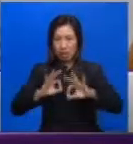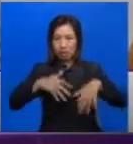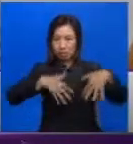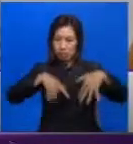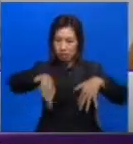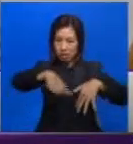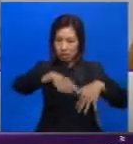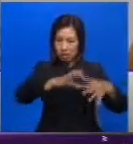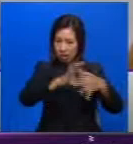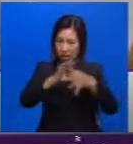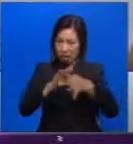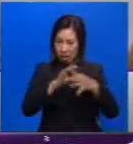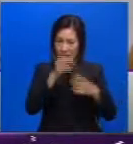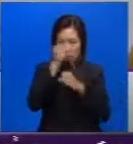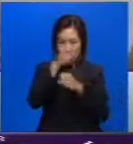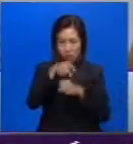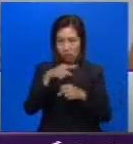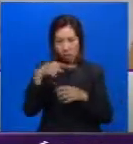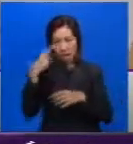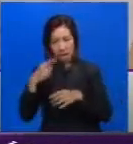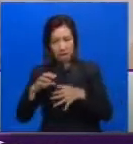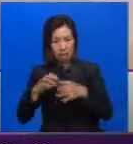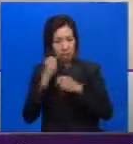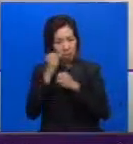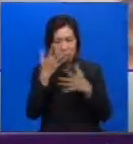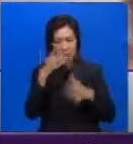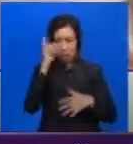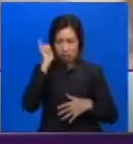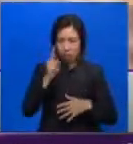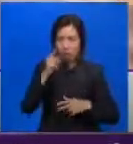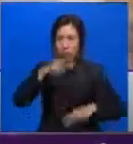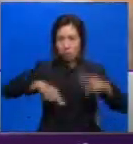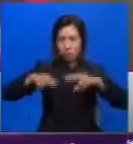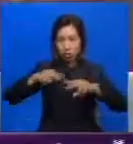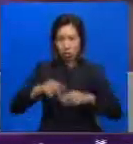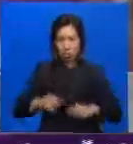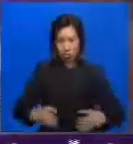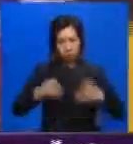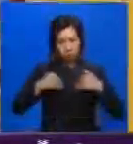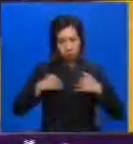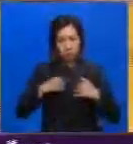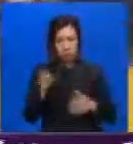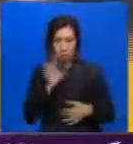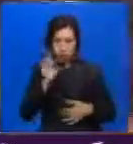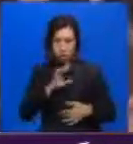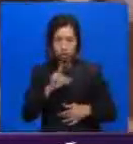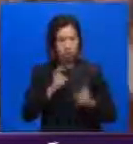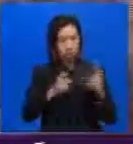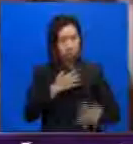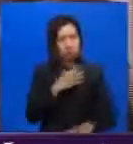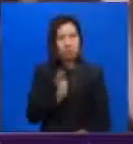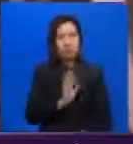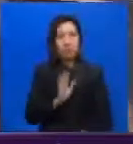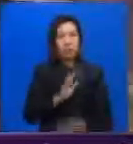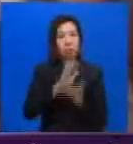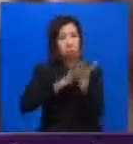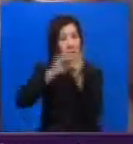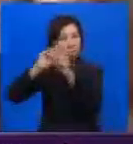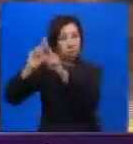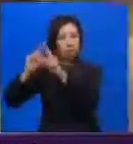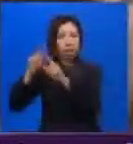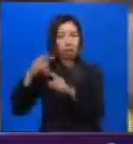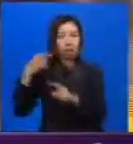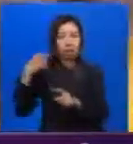องและที่ไม่เกี่ยวข้องกันให้ได้และกระทั่งประเทศที่มีการทำสงครามกลางเมื